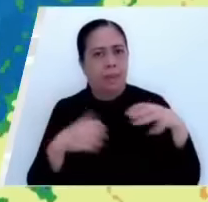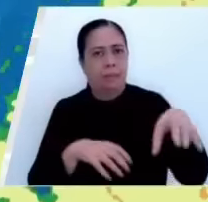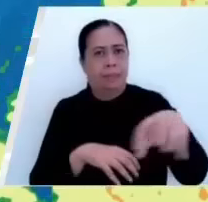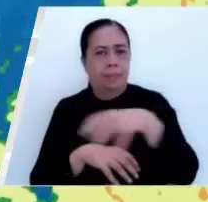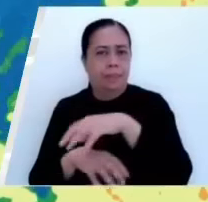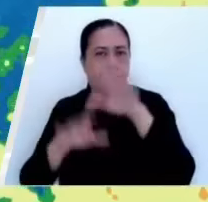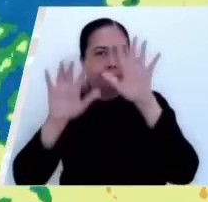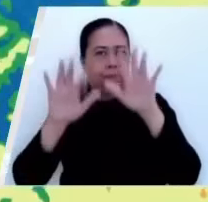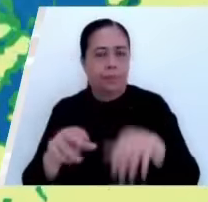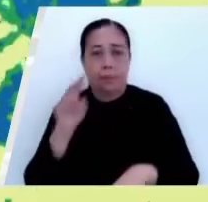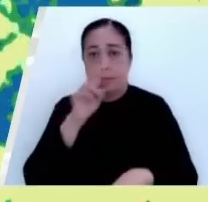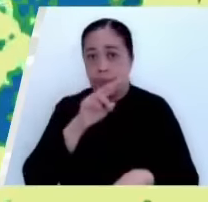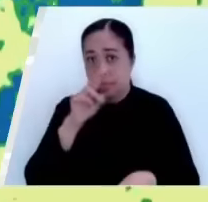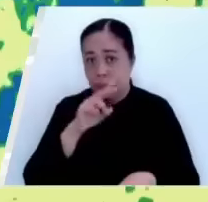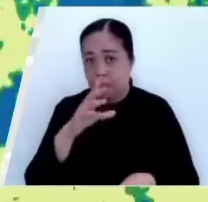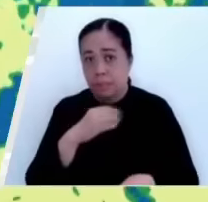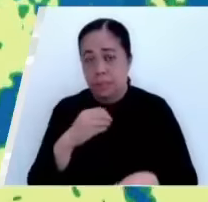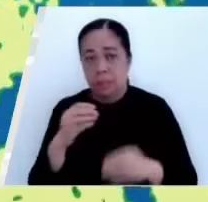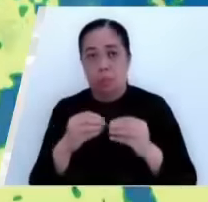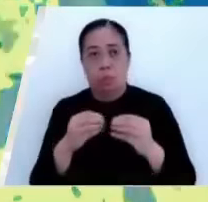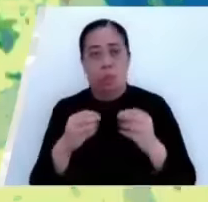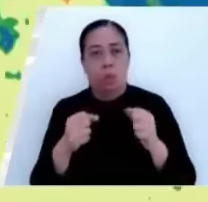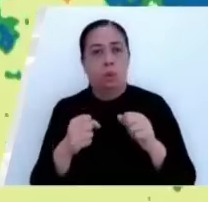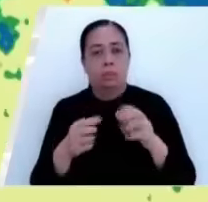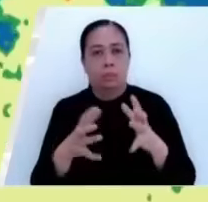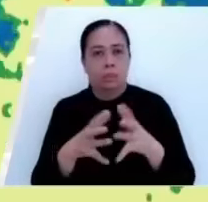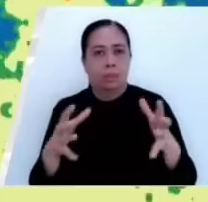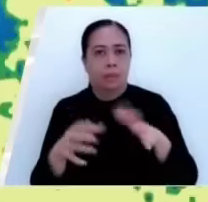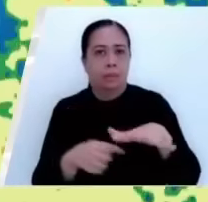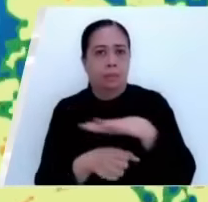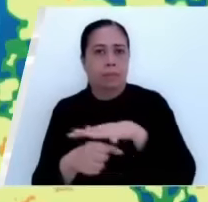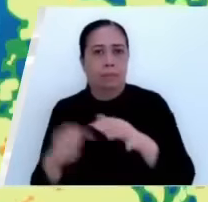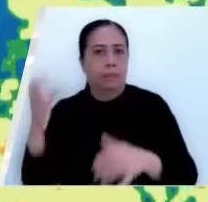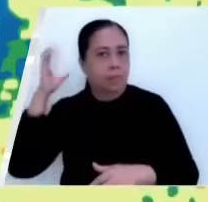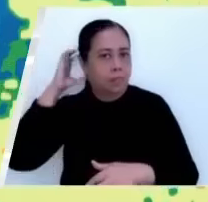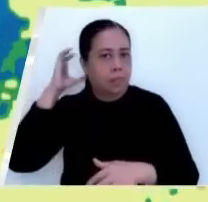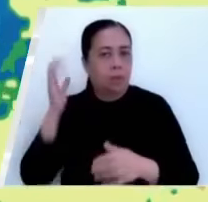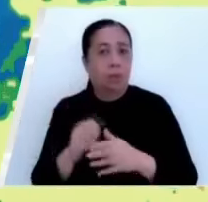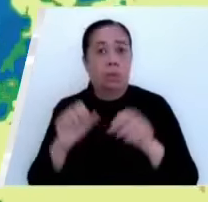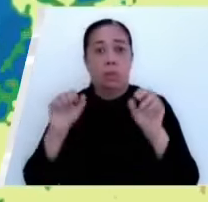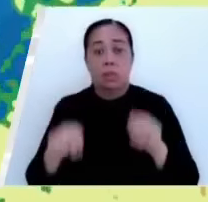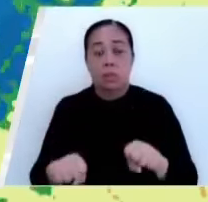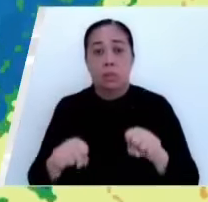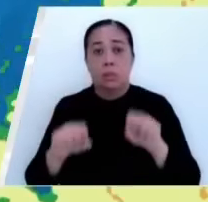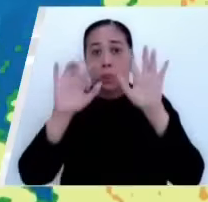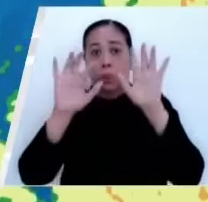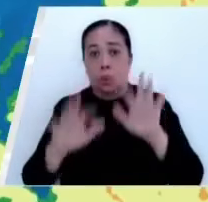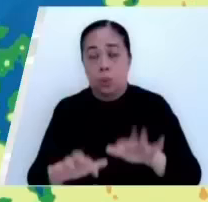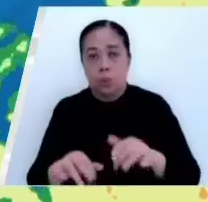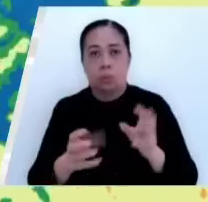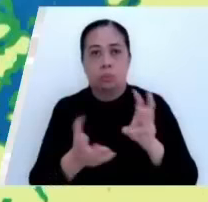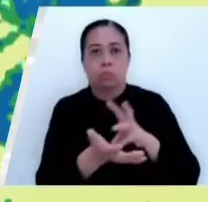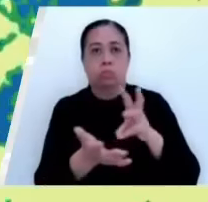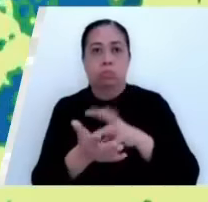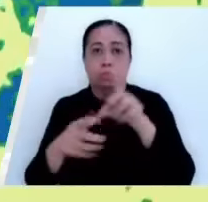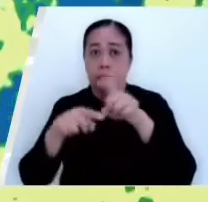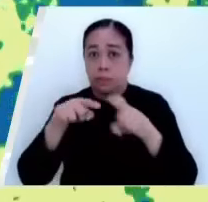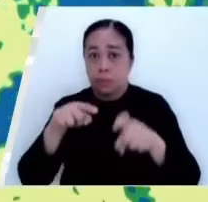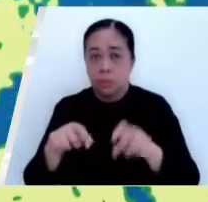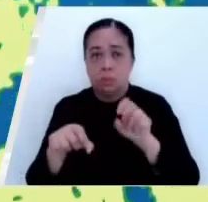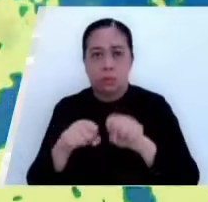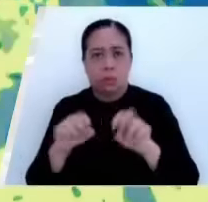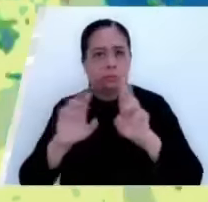sa Visayas at mas malaking bahagi ng Mindanao. Posible ang malalakas na ulan dahil sa localized thunderstorms, kaya maging